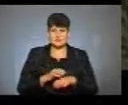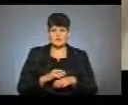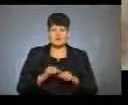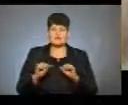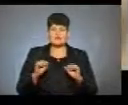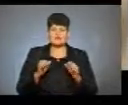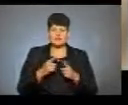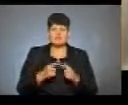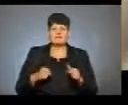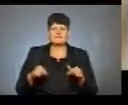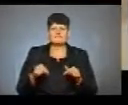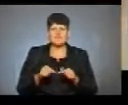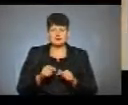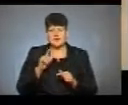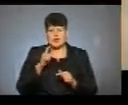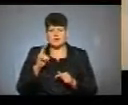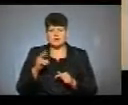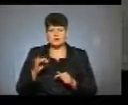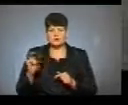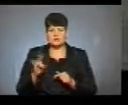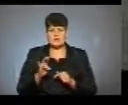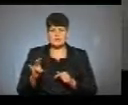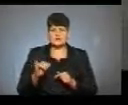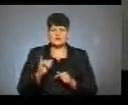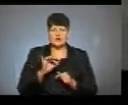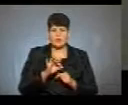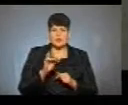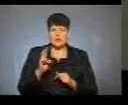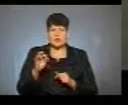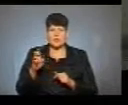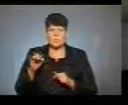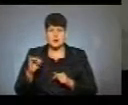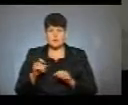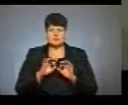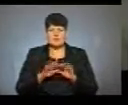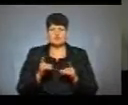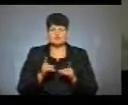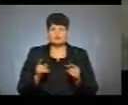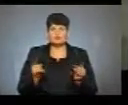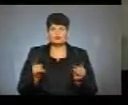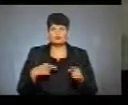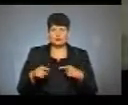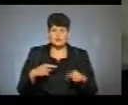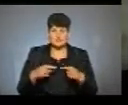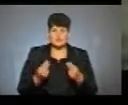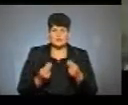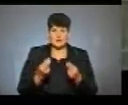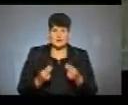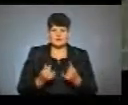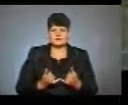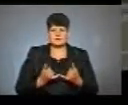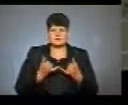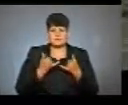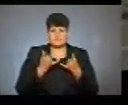душпастерства спорту Української греко-католицької церкви Олег Кобель розповідає, чому турнір з міні-футболу розігрують на честь